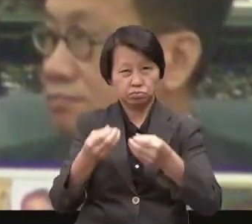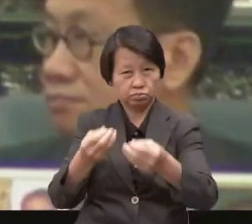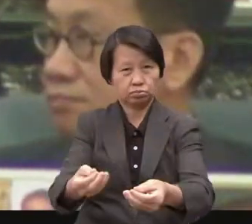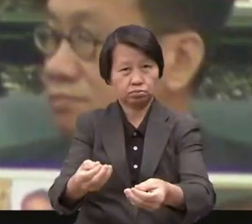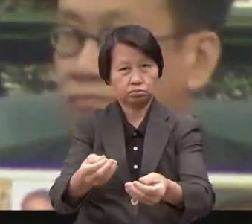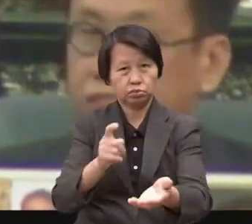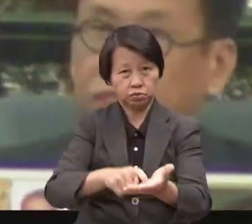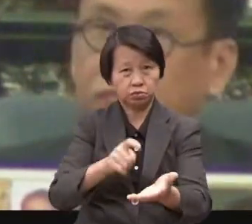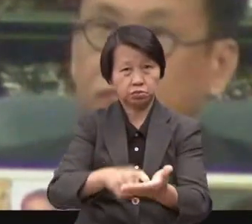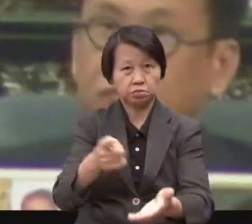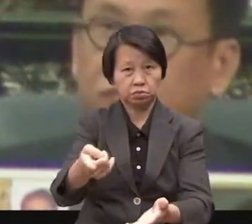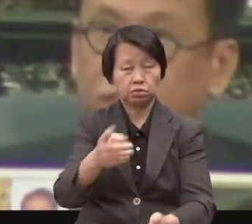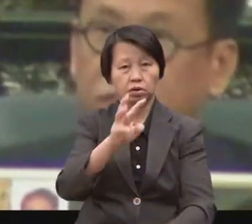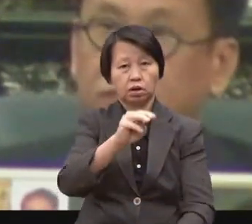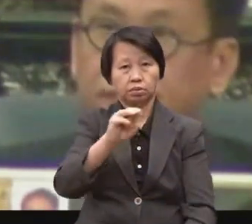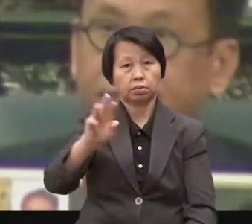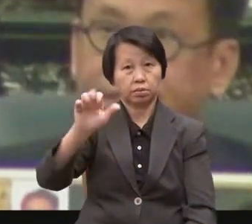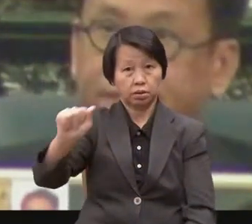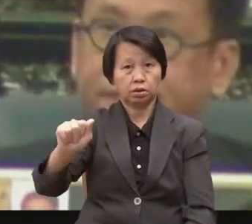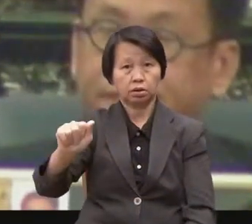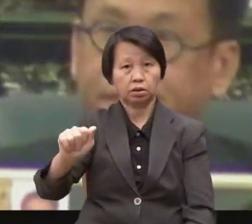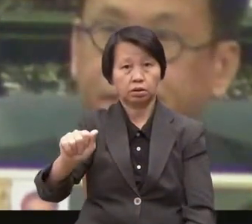tuntutan daripada